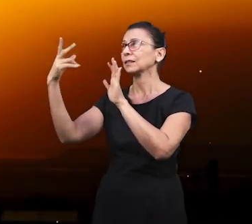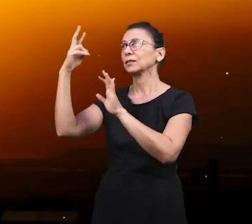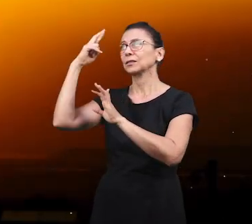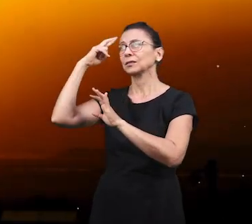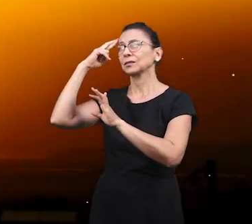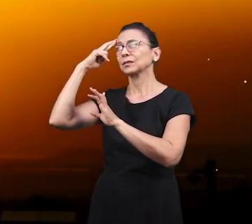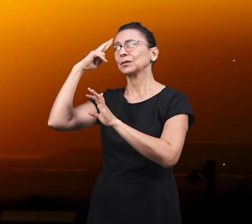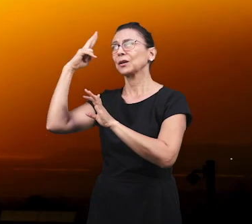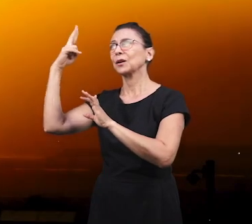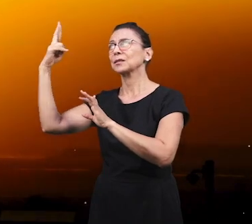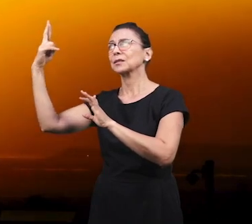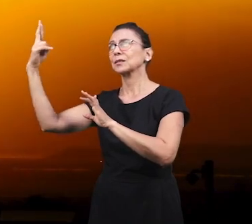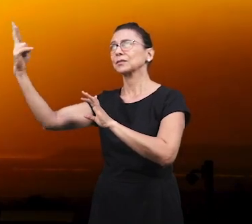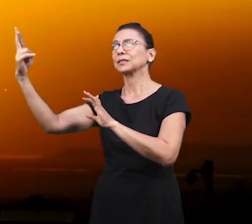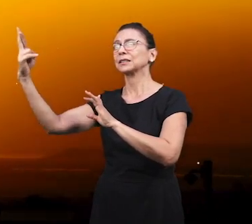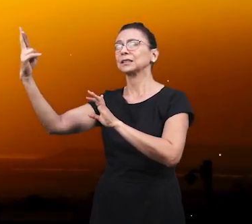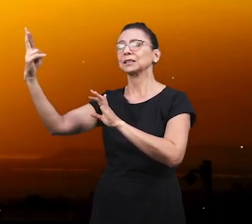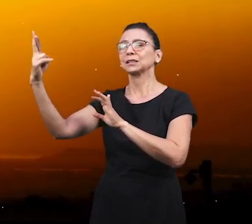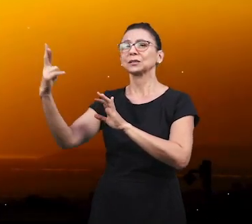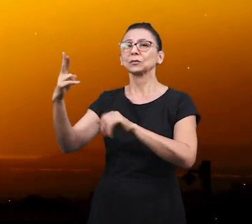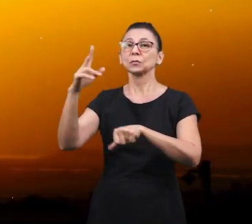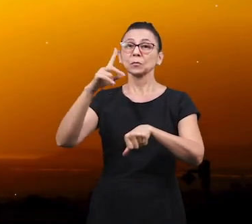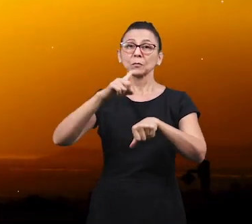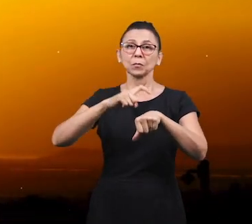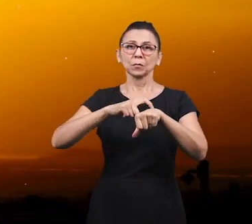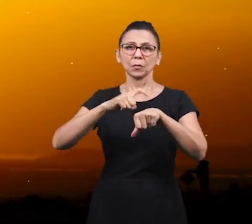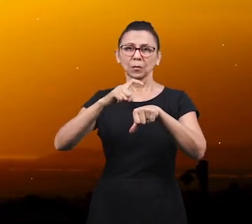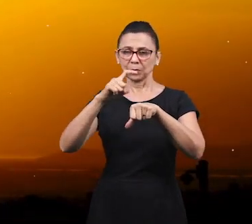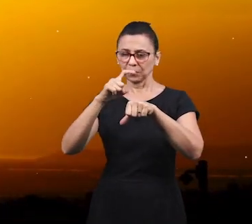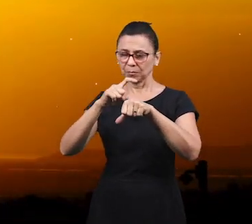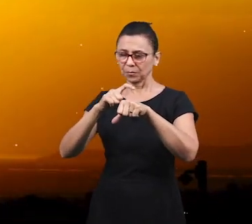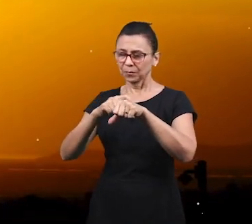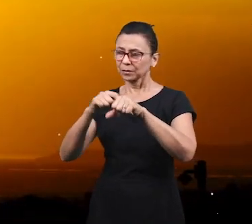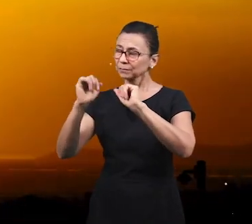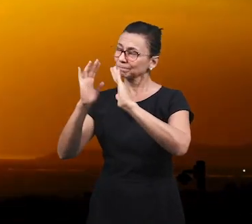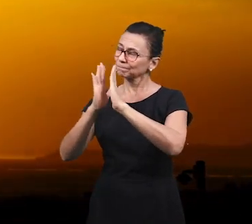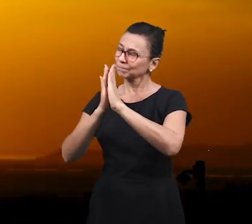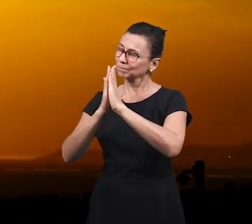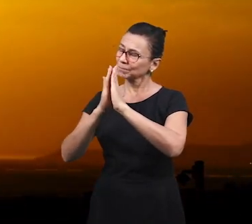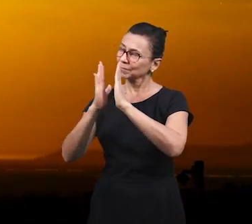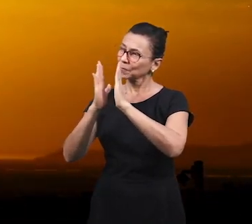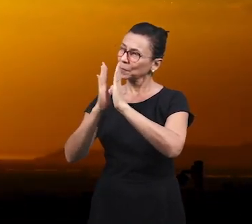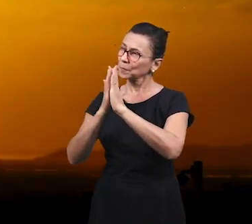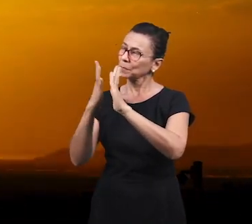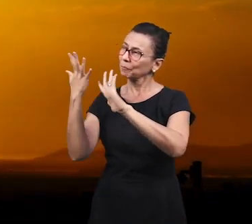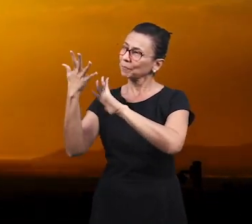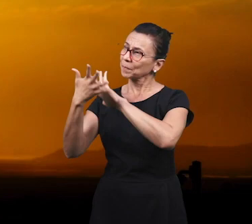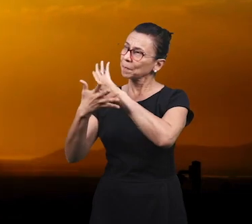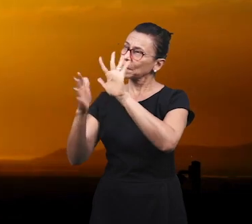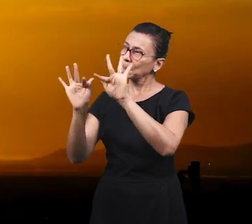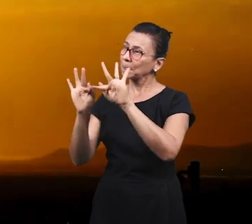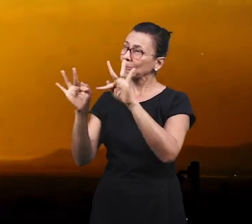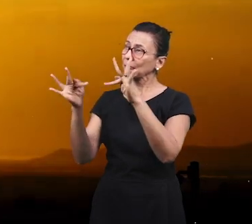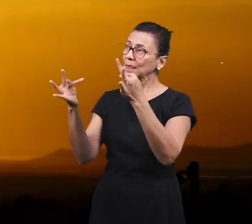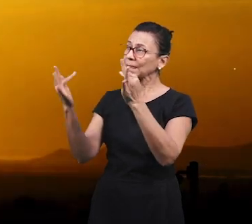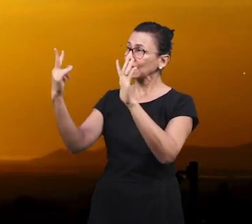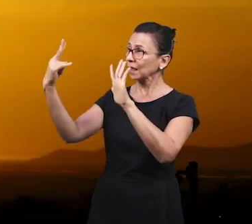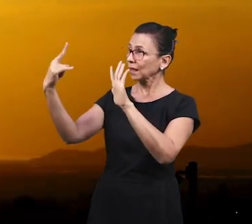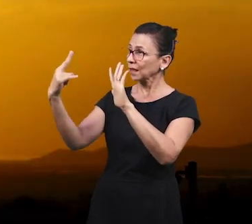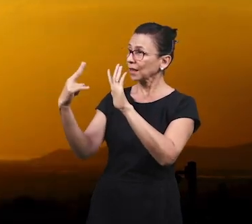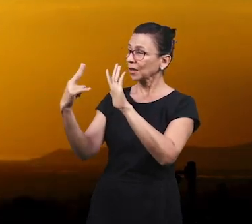Senhor, inclina os teus ouvidos à minha